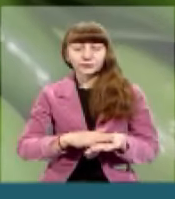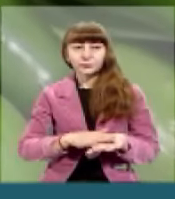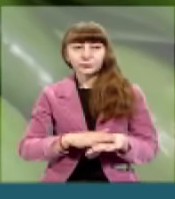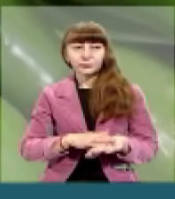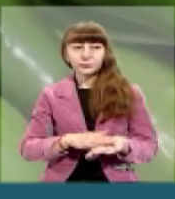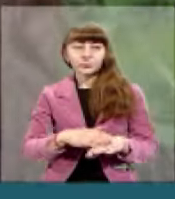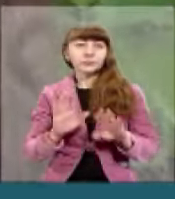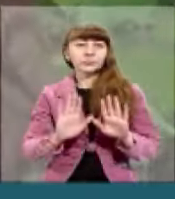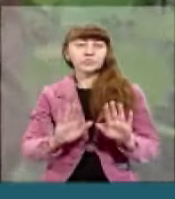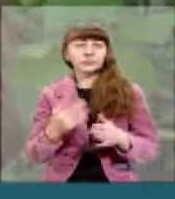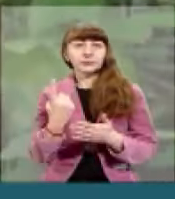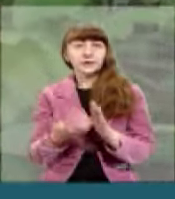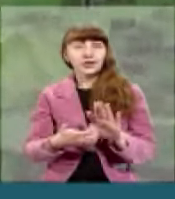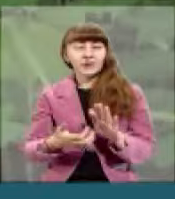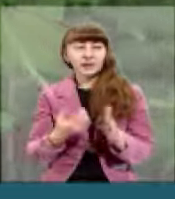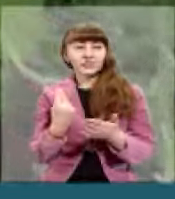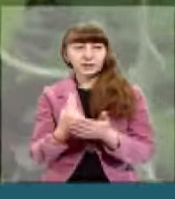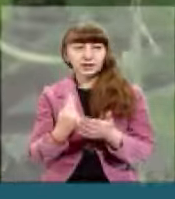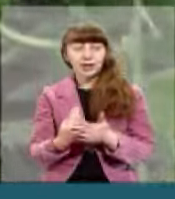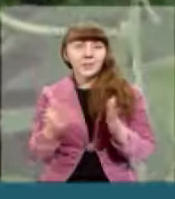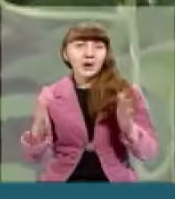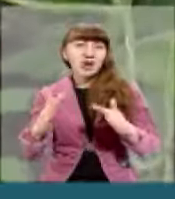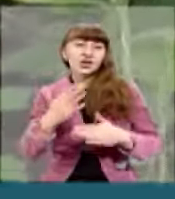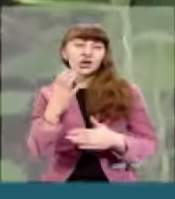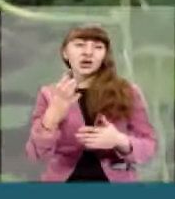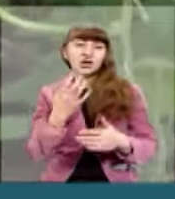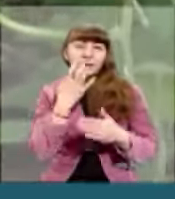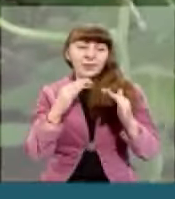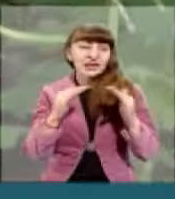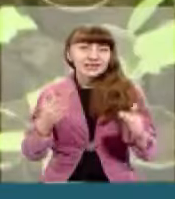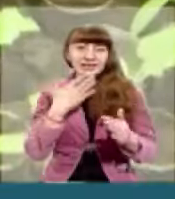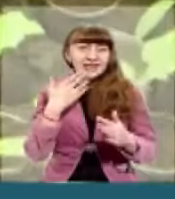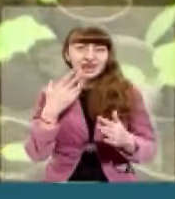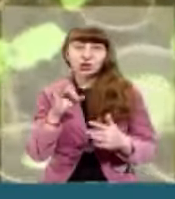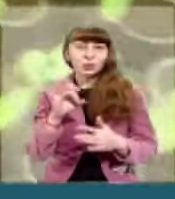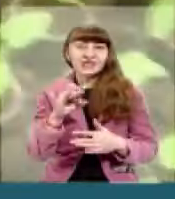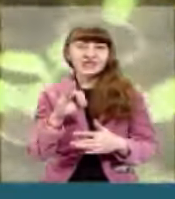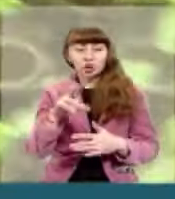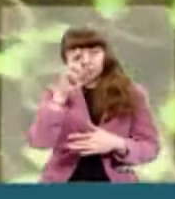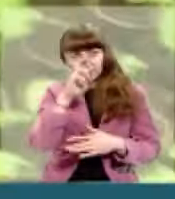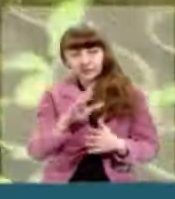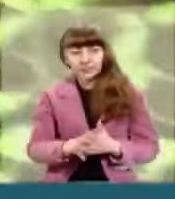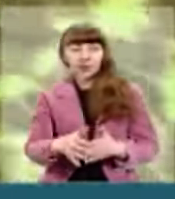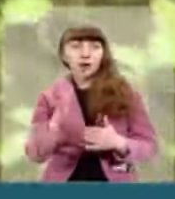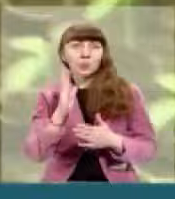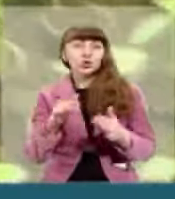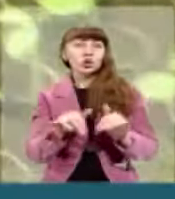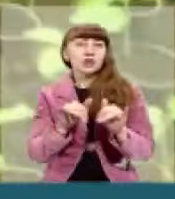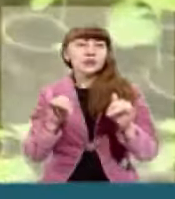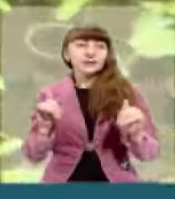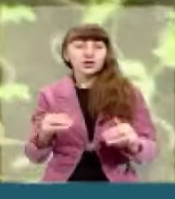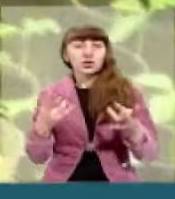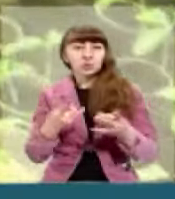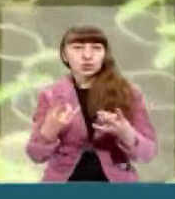нехватка финансирования. В северных регионах небольшие теплицы не субсидируются. Для дальнейшего расширения ассортимента предпринимателям